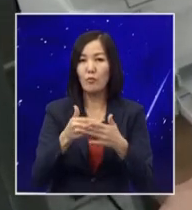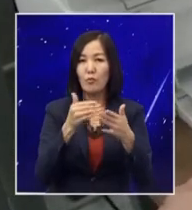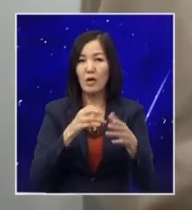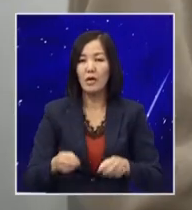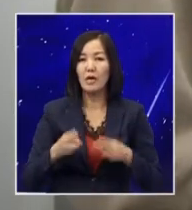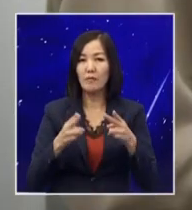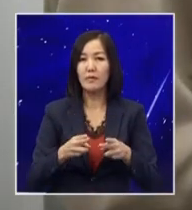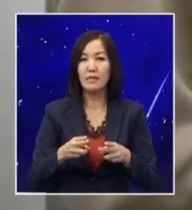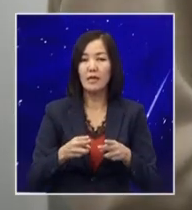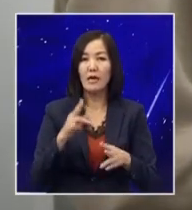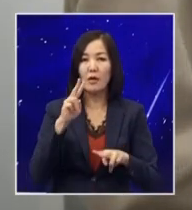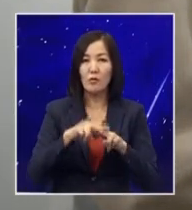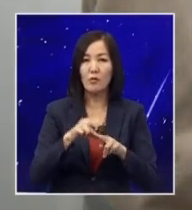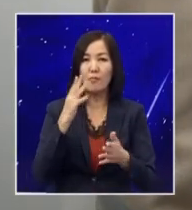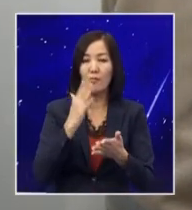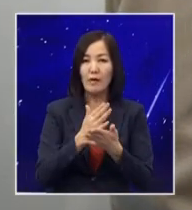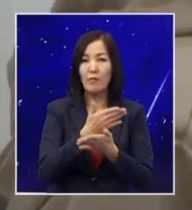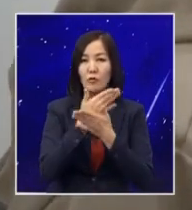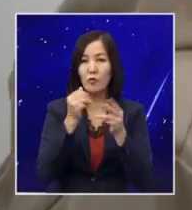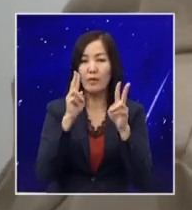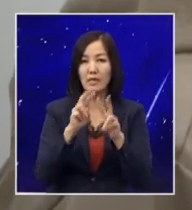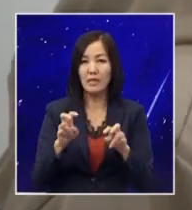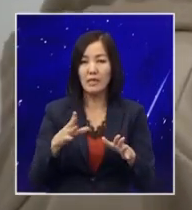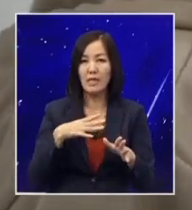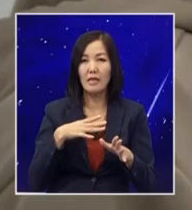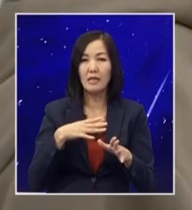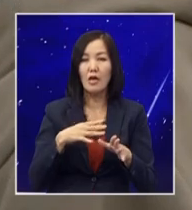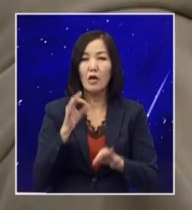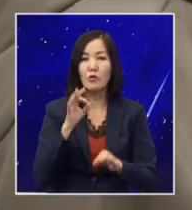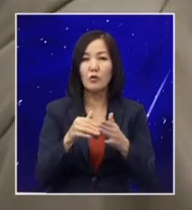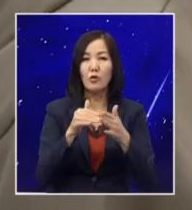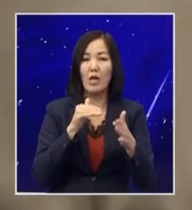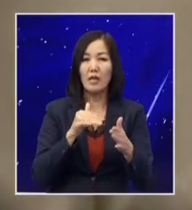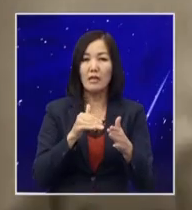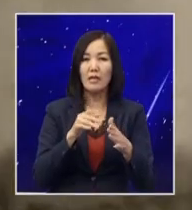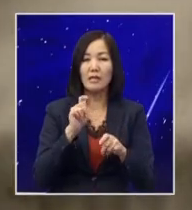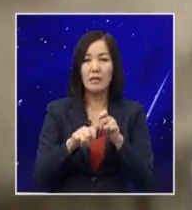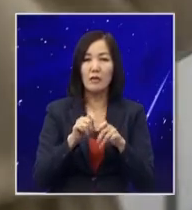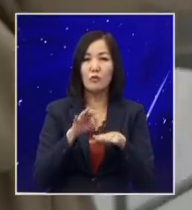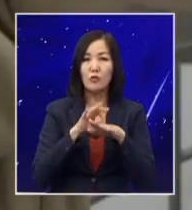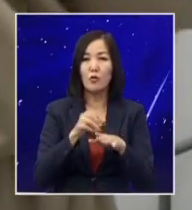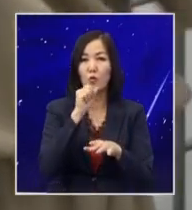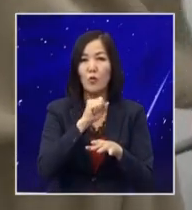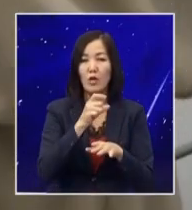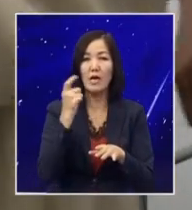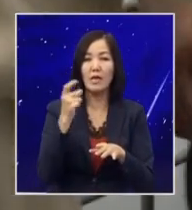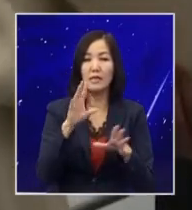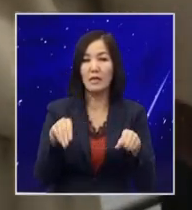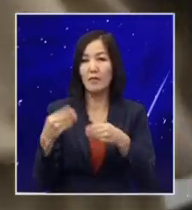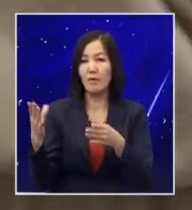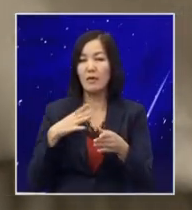қылмыстық жауапкершілікке тартылмағаны белгілі болды. Қазір осы іске қатысты сот алды, тергеу жүргізіліп жатыр, ал ұрланған мал иесіне